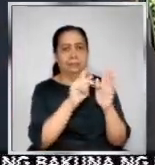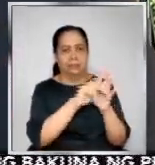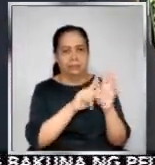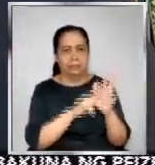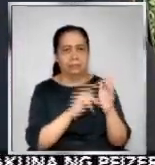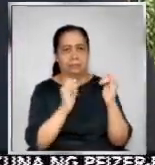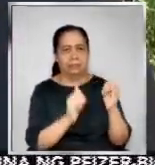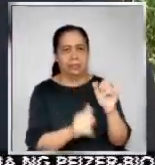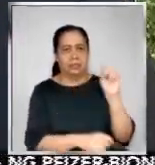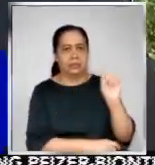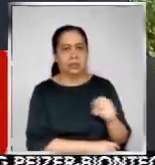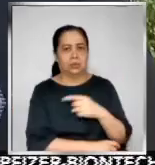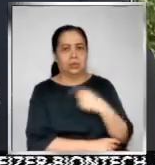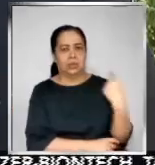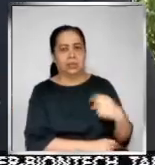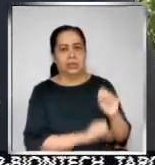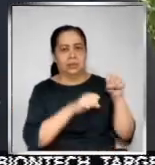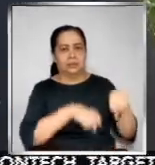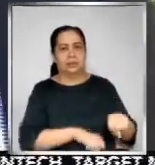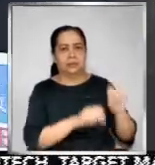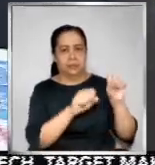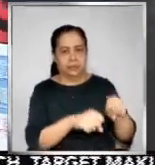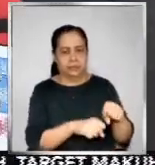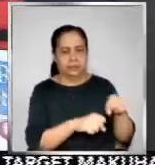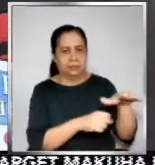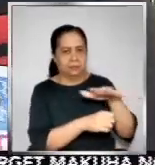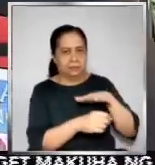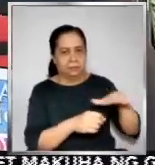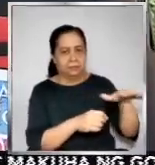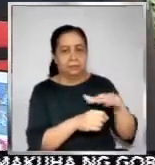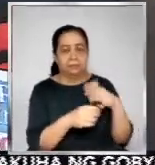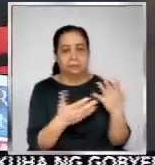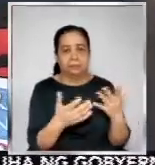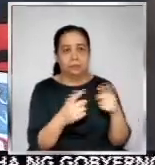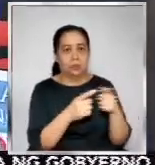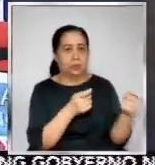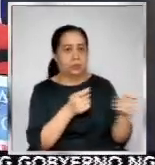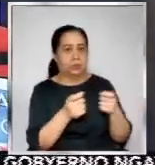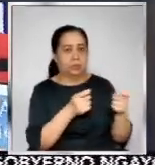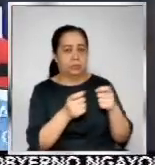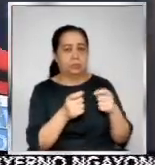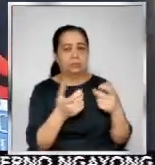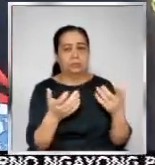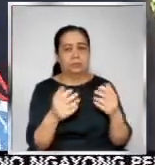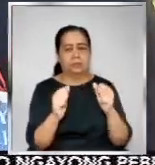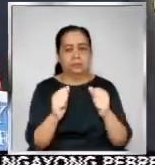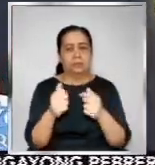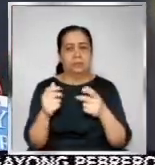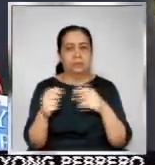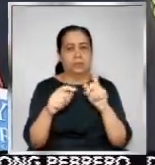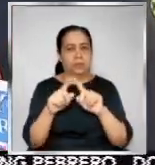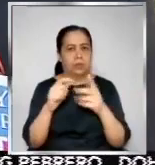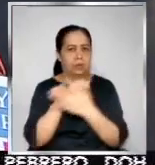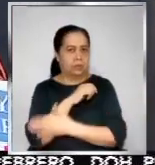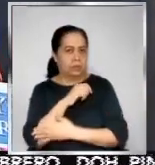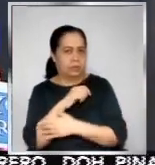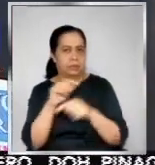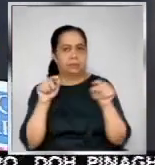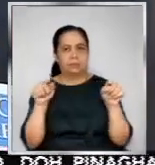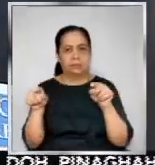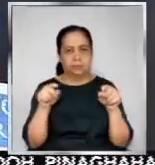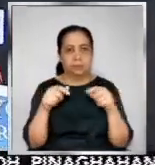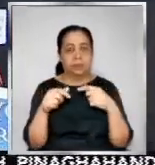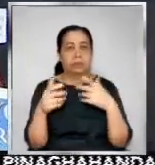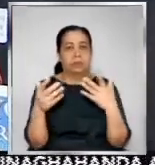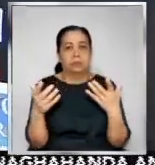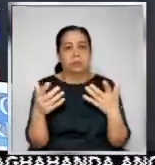are committed always to managing differences with countries in all around